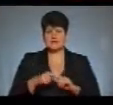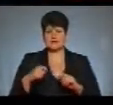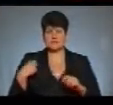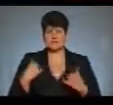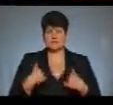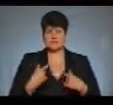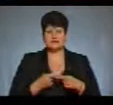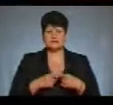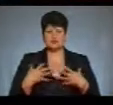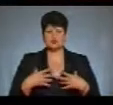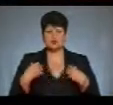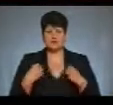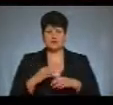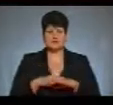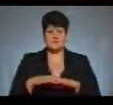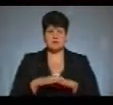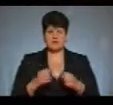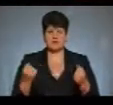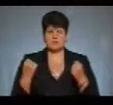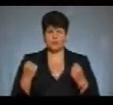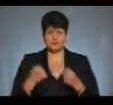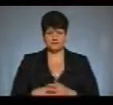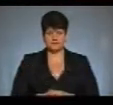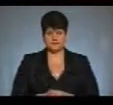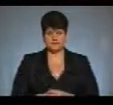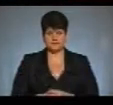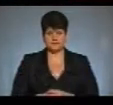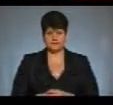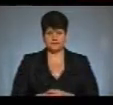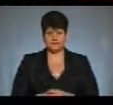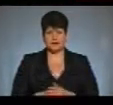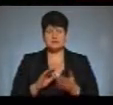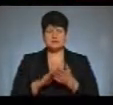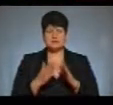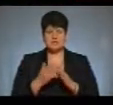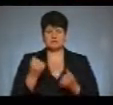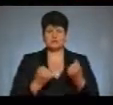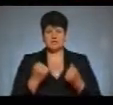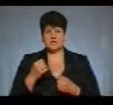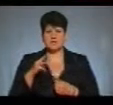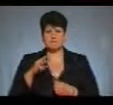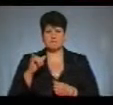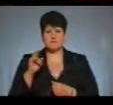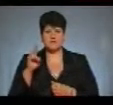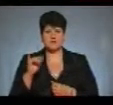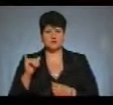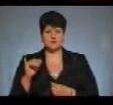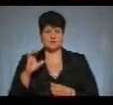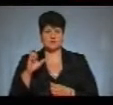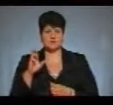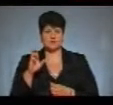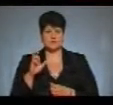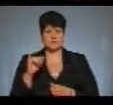оздоровлення і масовий спорт. Стан водія Міцубіші, який вчора разом із 4 пасажирами потрапив в аварію